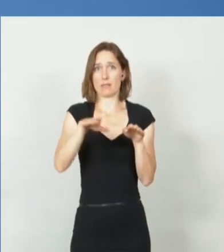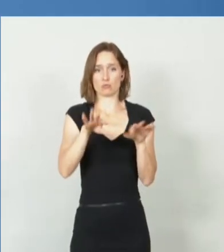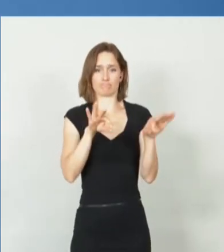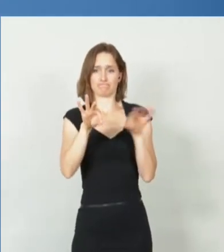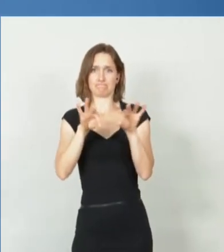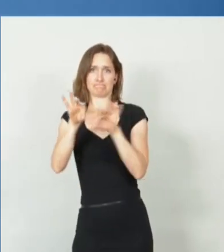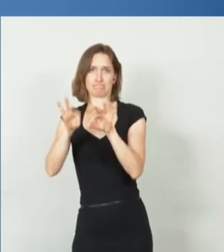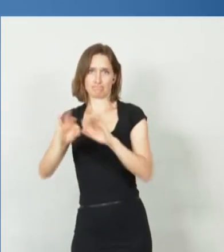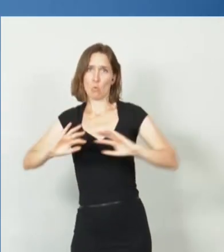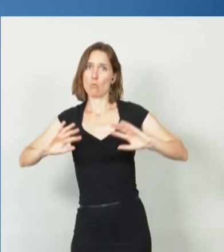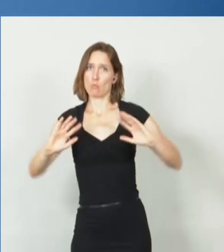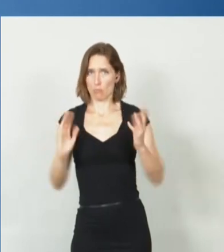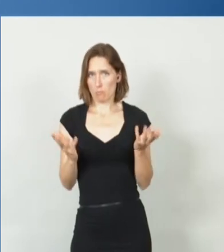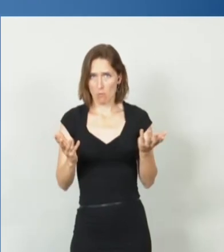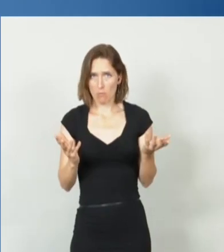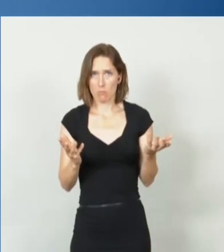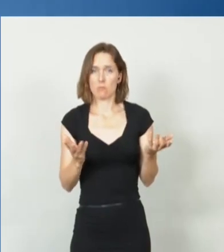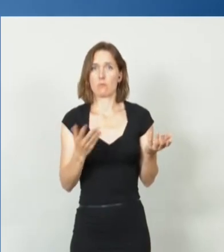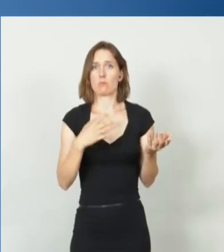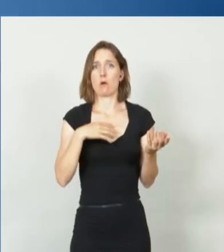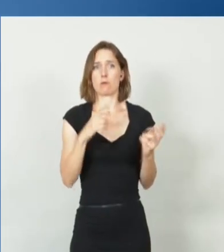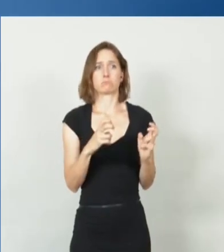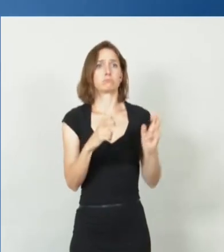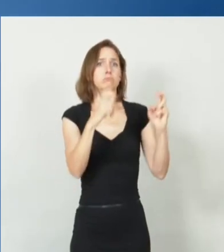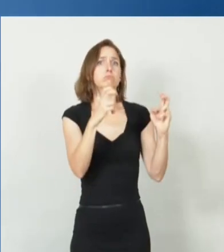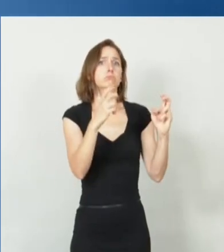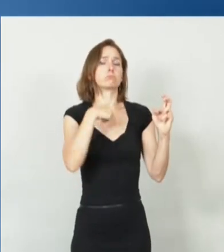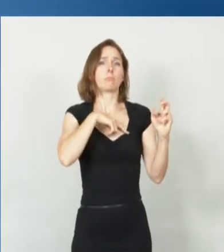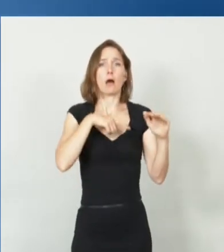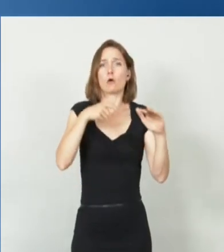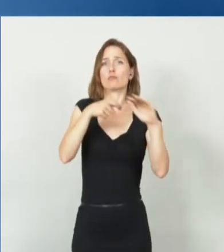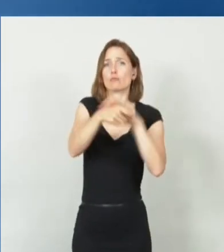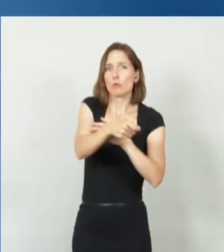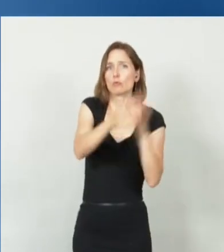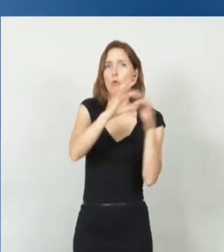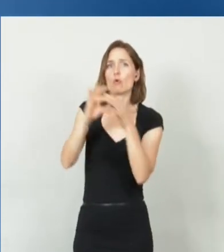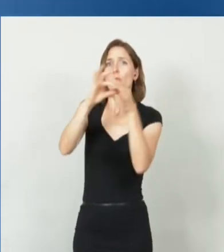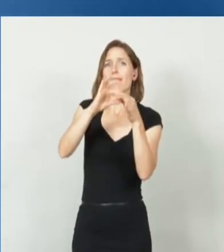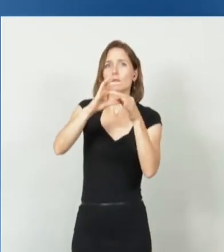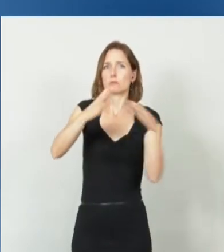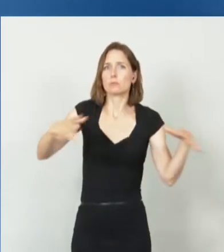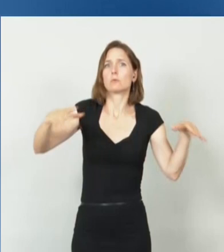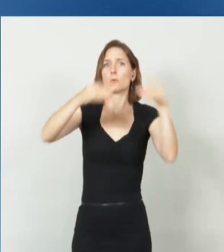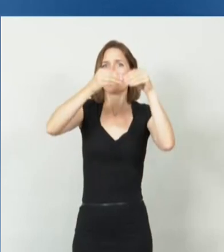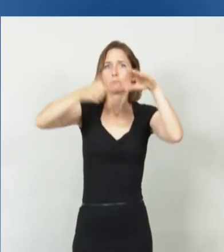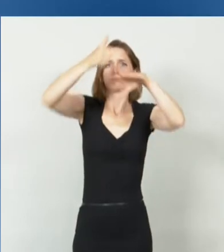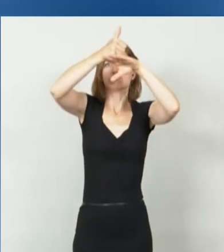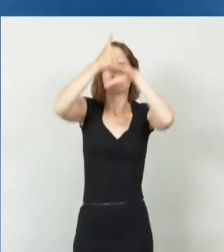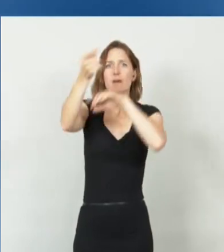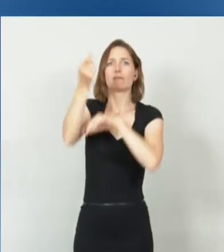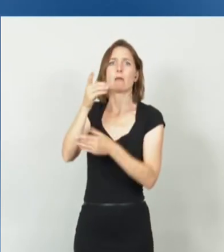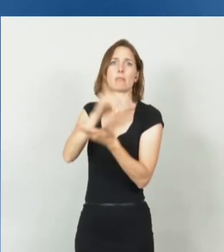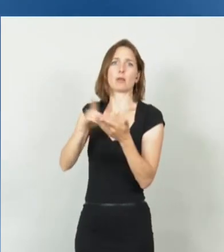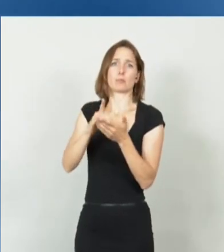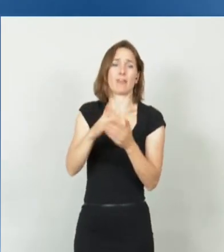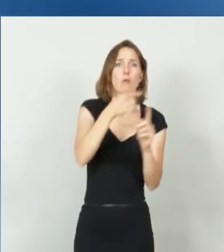augmentant en ayant une augmentation liée une subvention de coopération décentralisée qui vient du département donc il y a des plus et